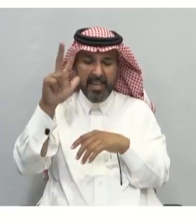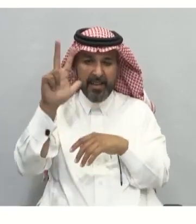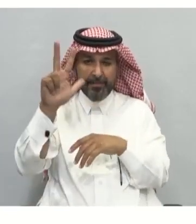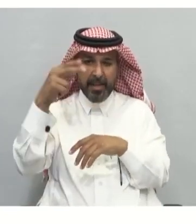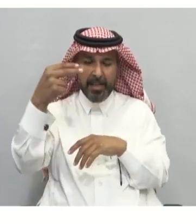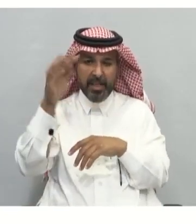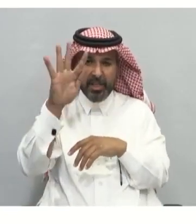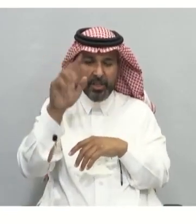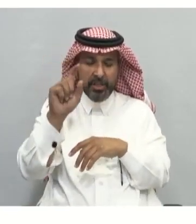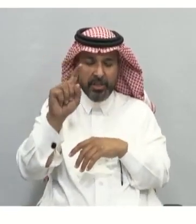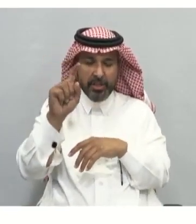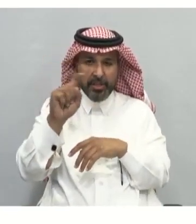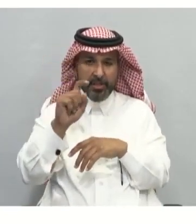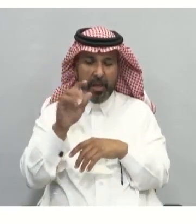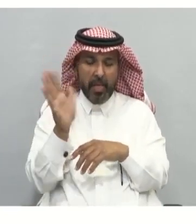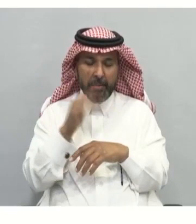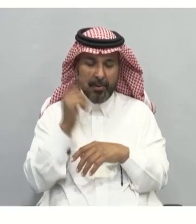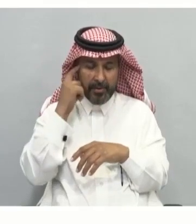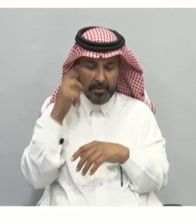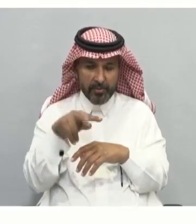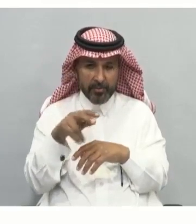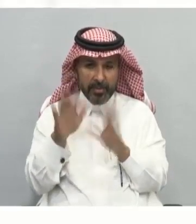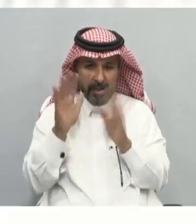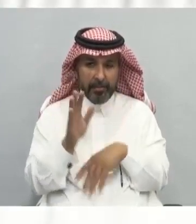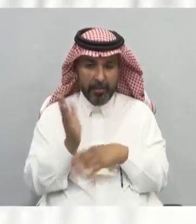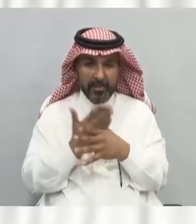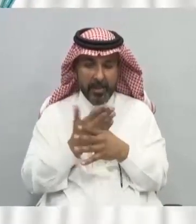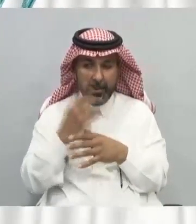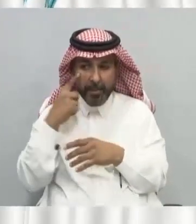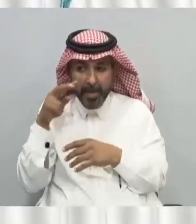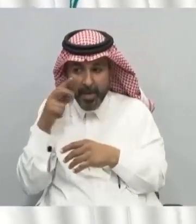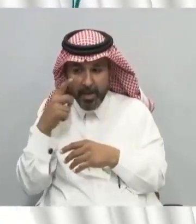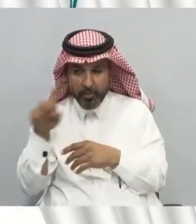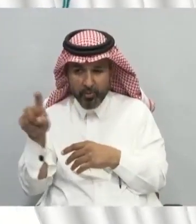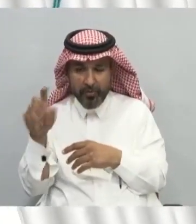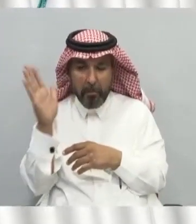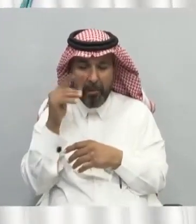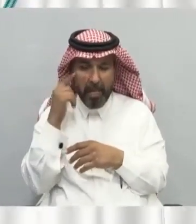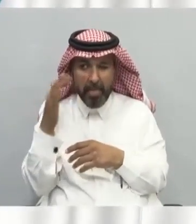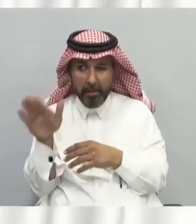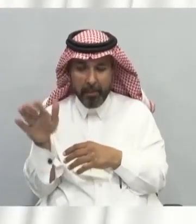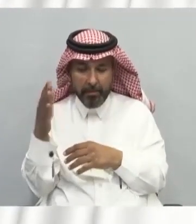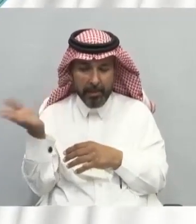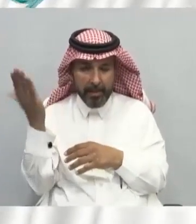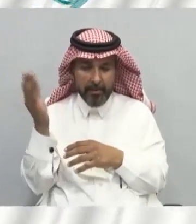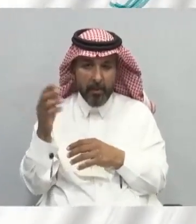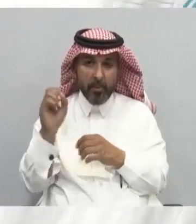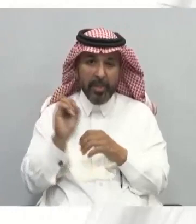لانه وقت ظلمه ولا را الناس كذلكم